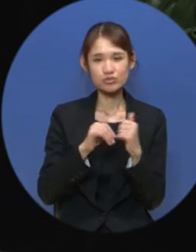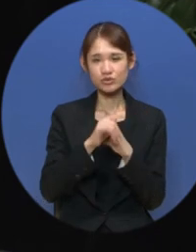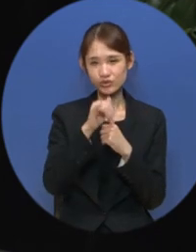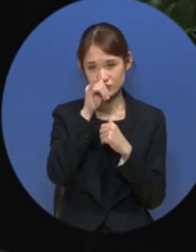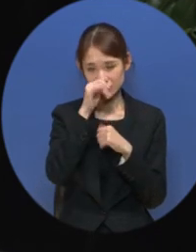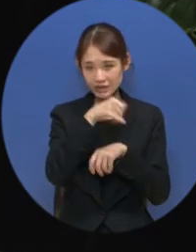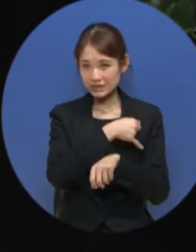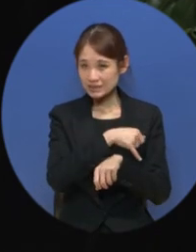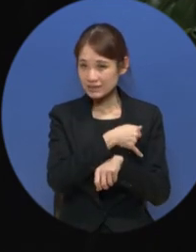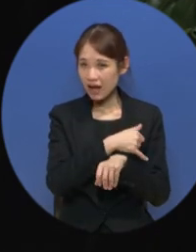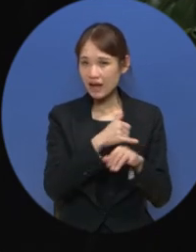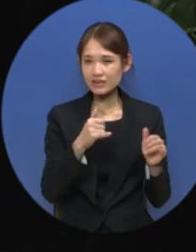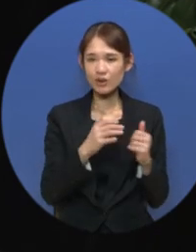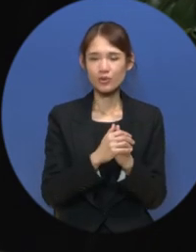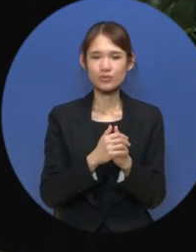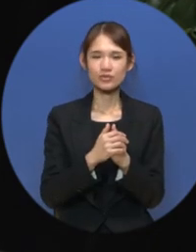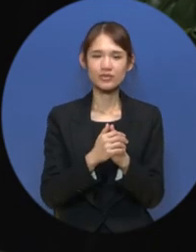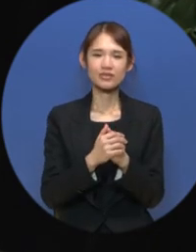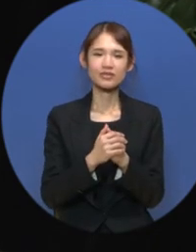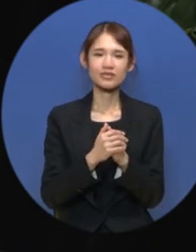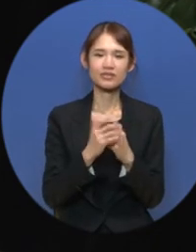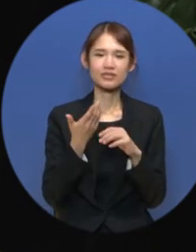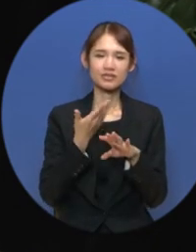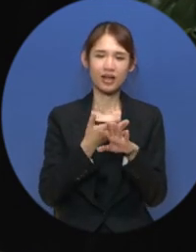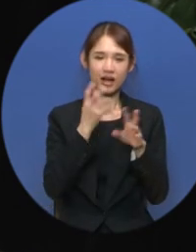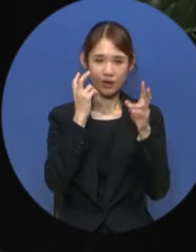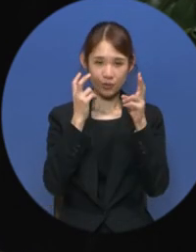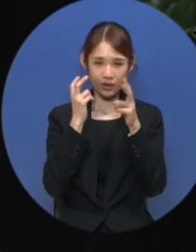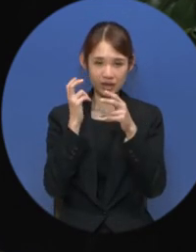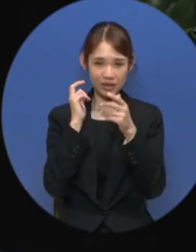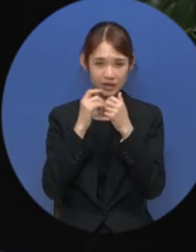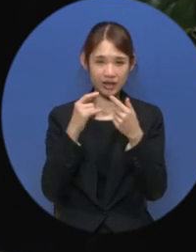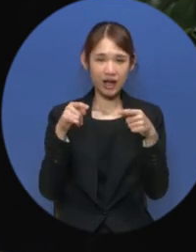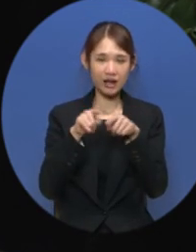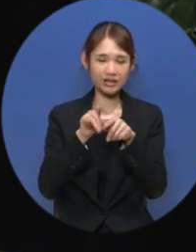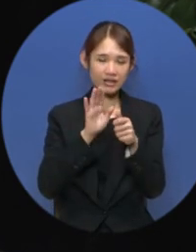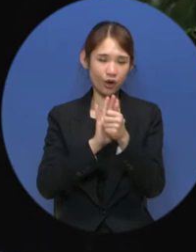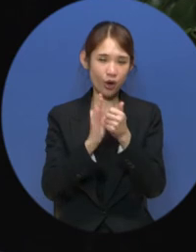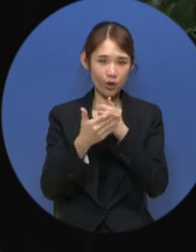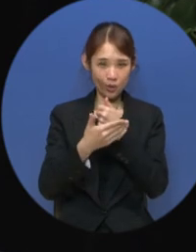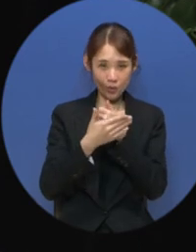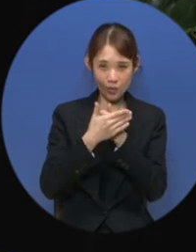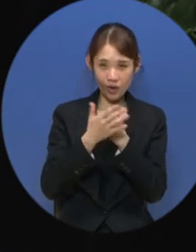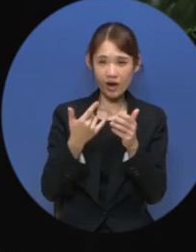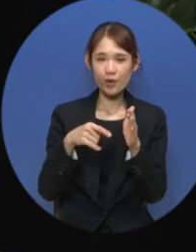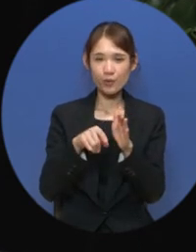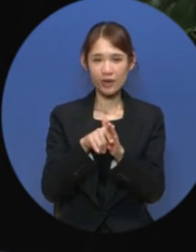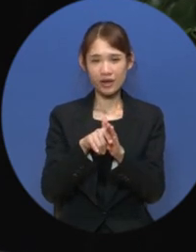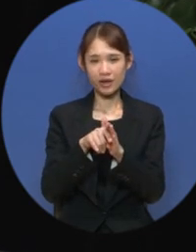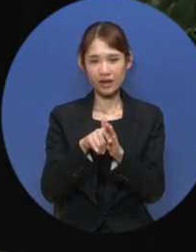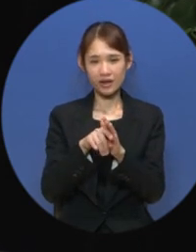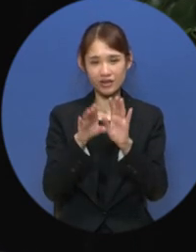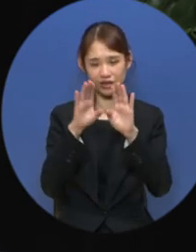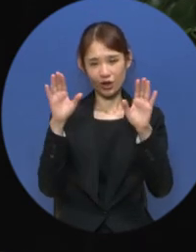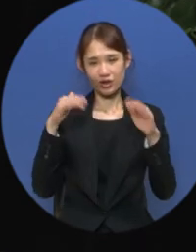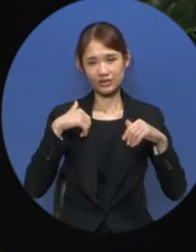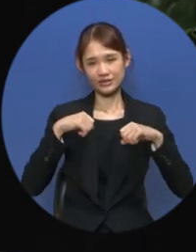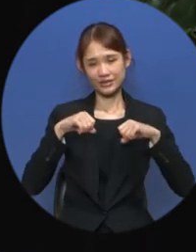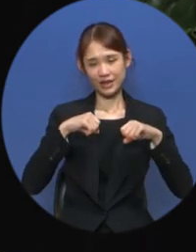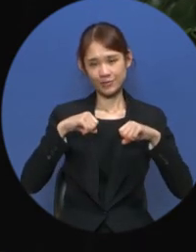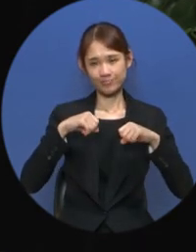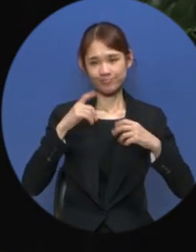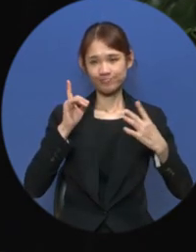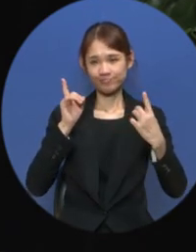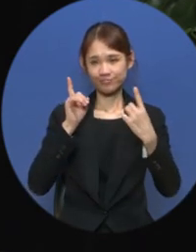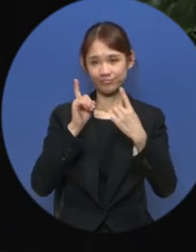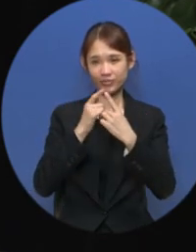계시는 디자이너분들이라든가 아니면은 다른 업종의 기업들하고 또 협업을 할수 있는 그 저희가 또 열린